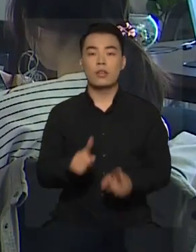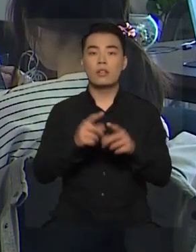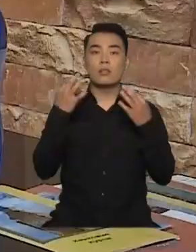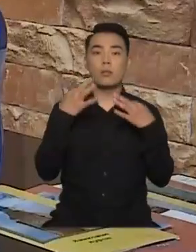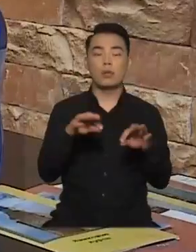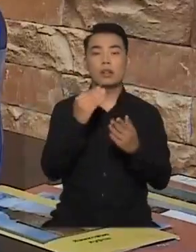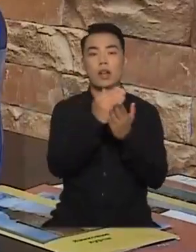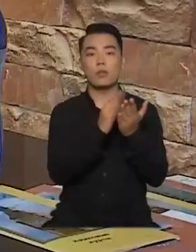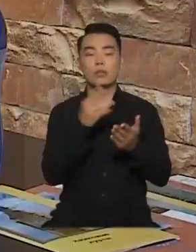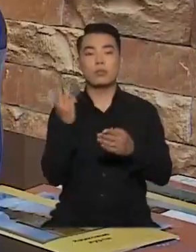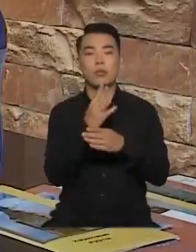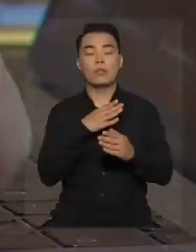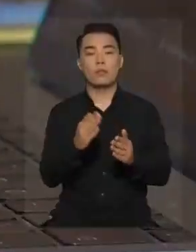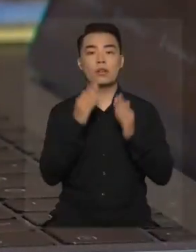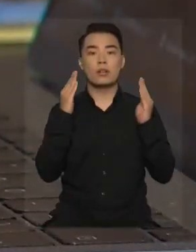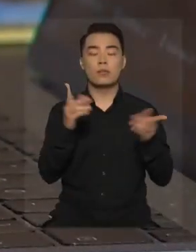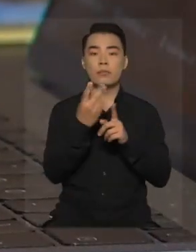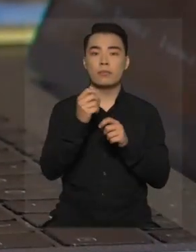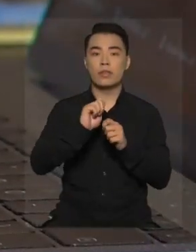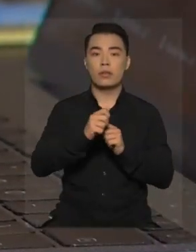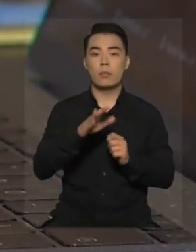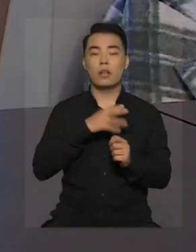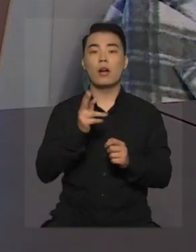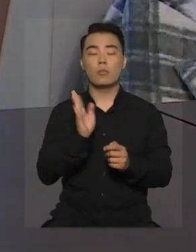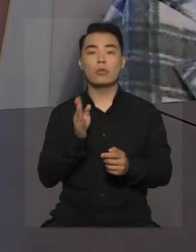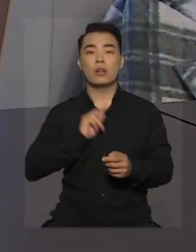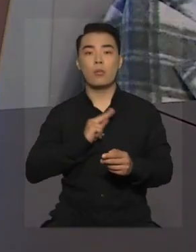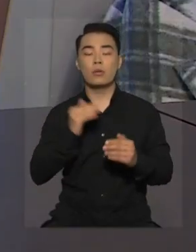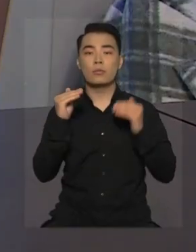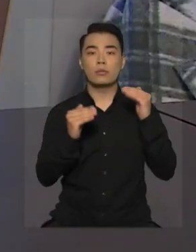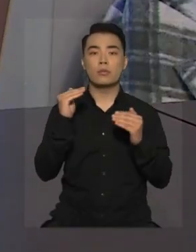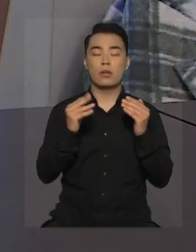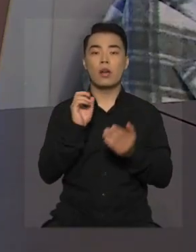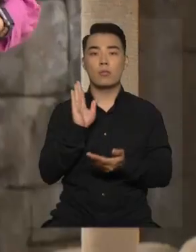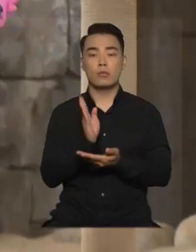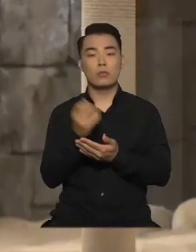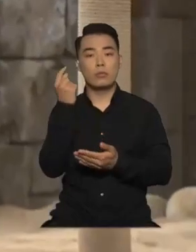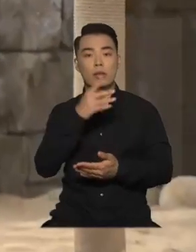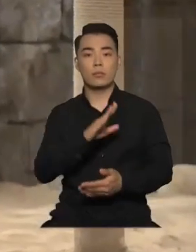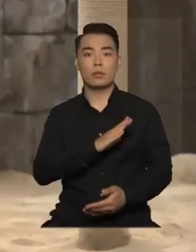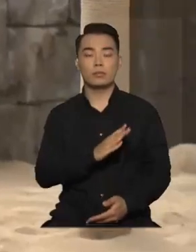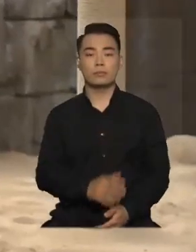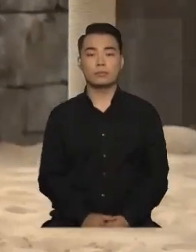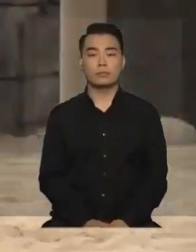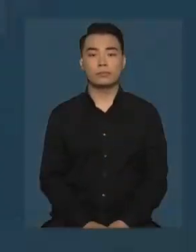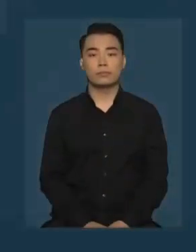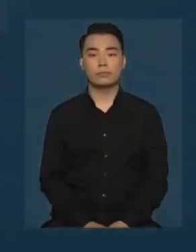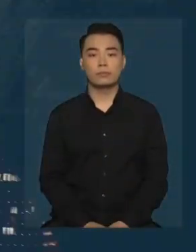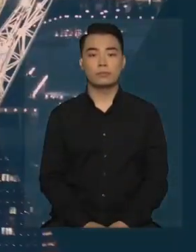Свободный график. Втрое выросло число фрилансеров. Как будут регулировать их деятельность, выясняли наши корреспонденты.